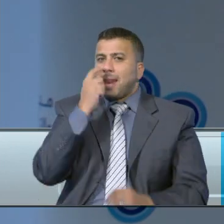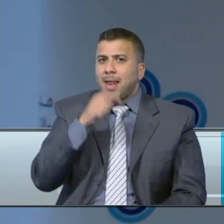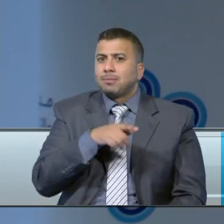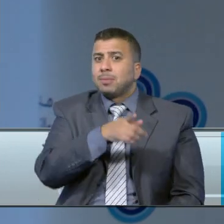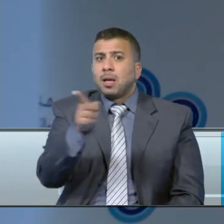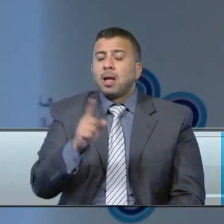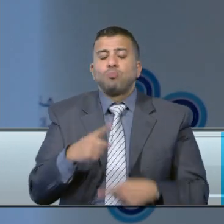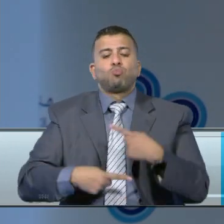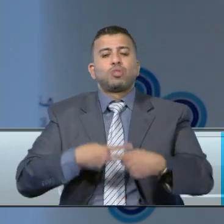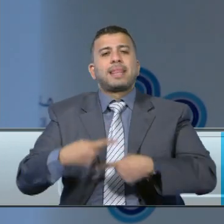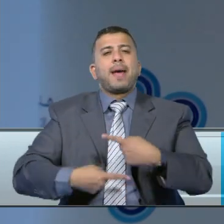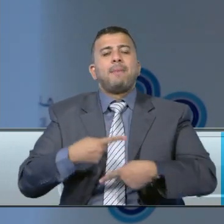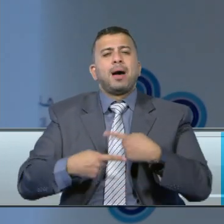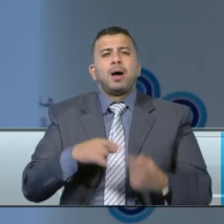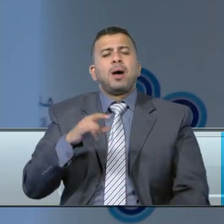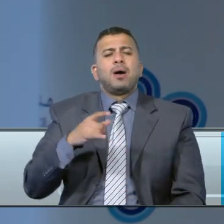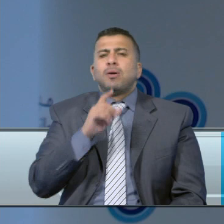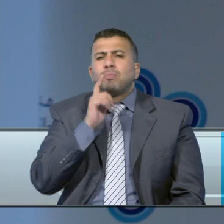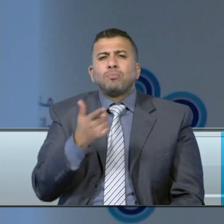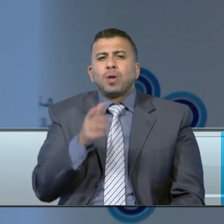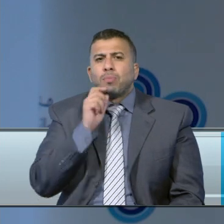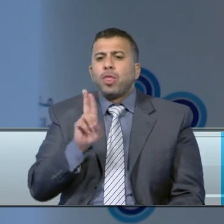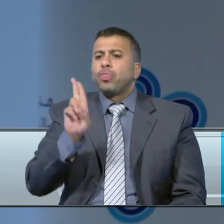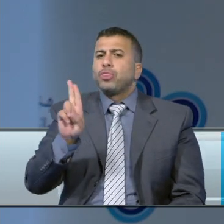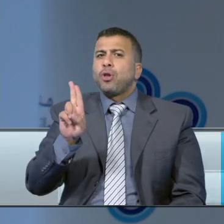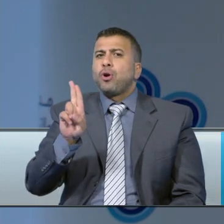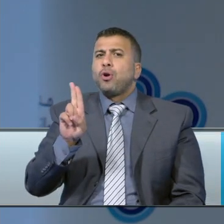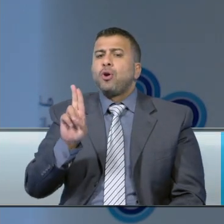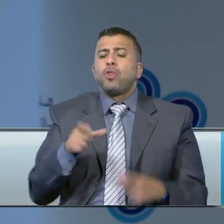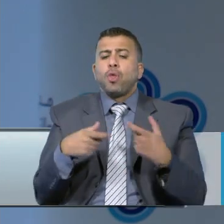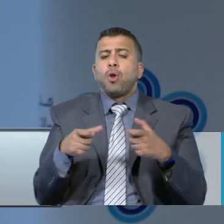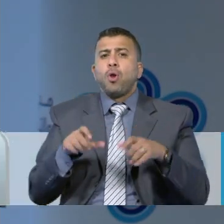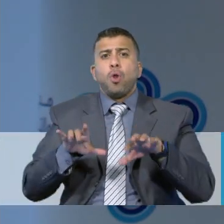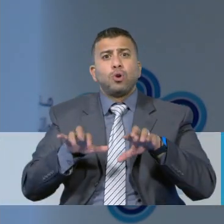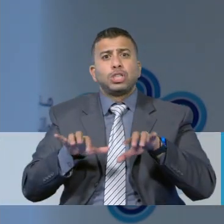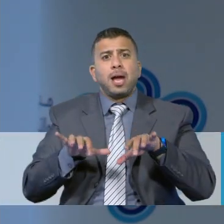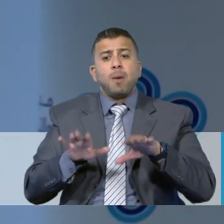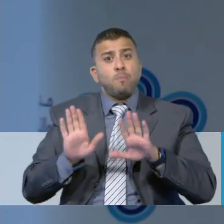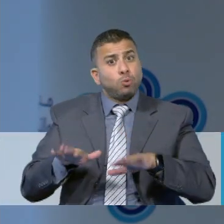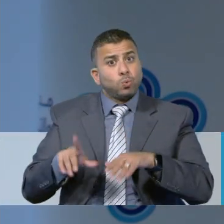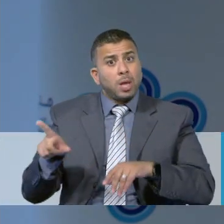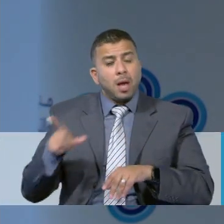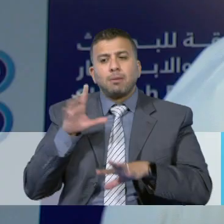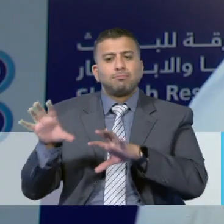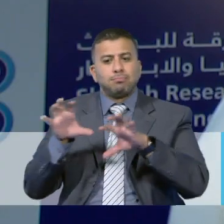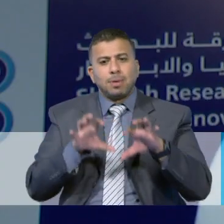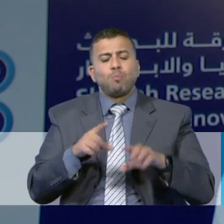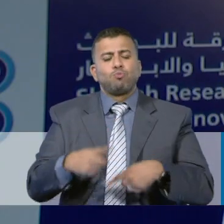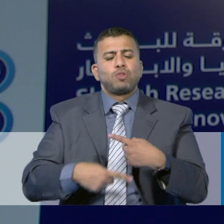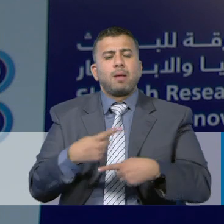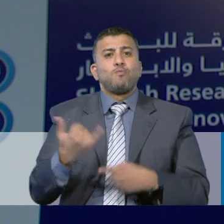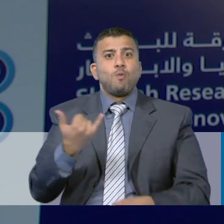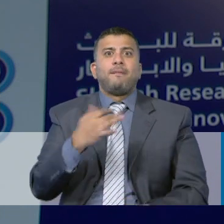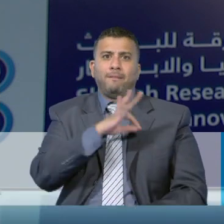تكون مستدامة من يعني التكنولوجيا موجودة وتم تطبيقها في المدينة المستدامة. أهم الأهداف